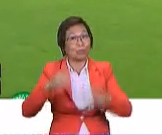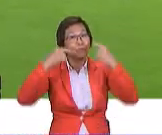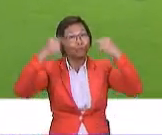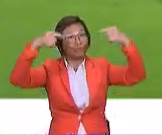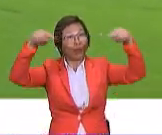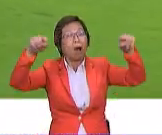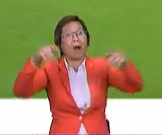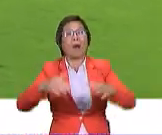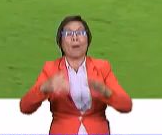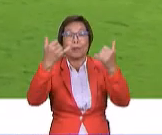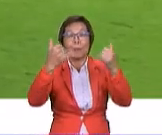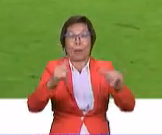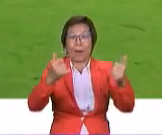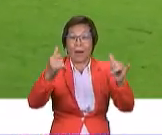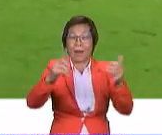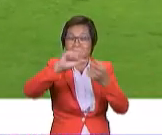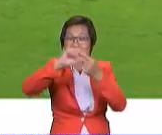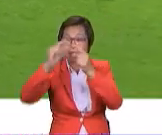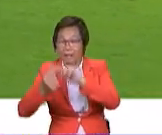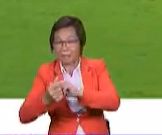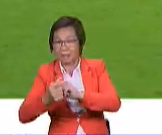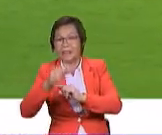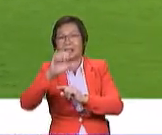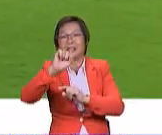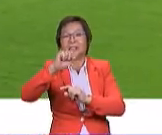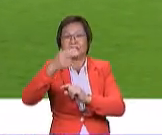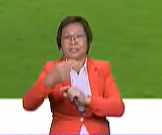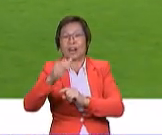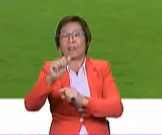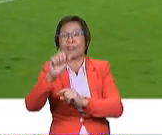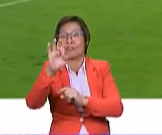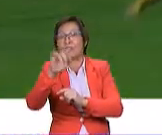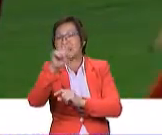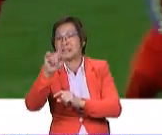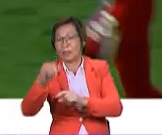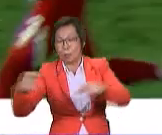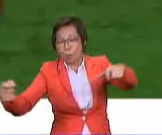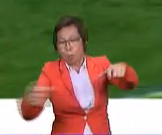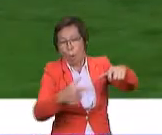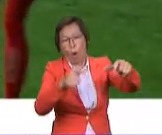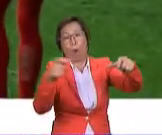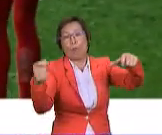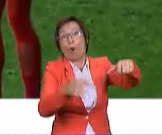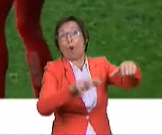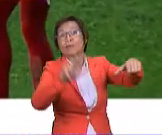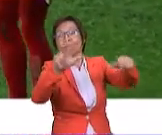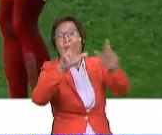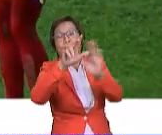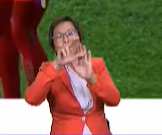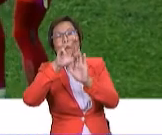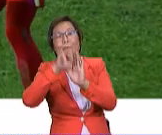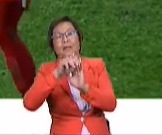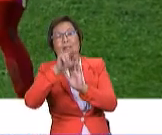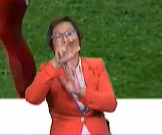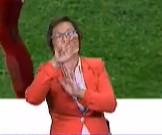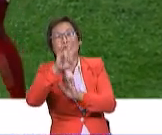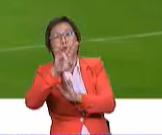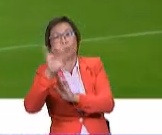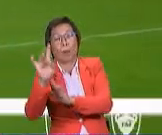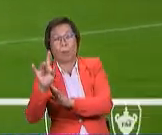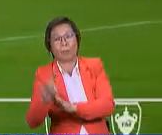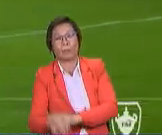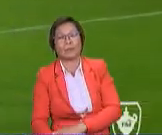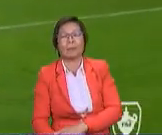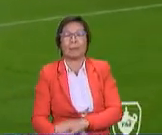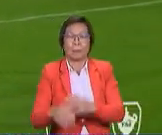kenyataan selepas pemain gantian Syafi'i Walmart Khairudin menjaringkan gol ketiga pada menit ke-78 pakaiannya pun